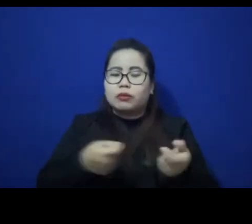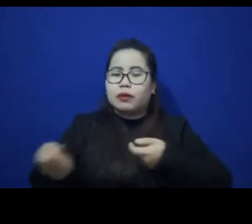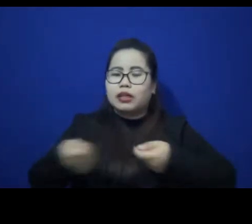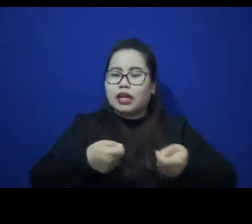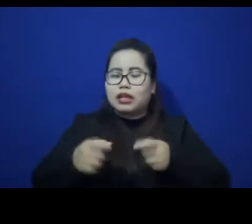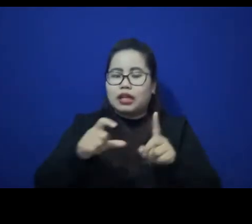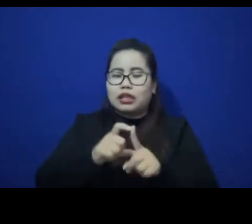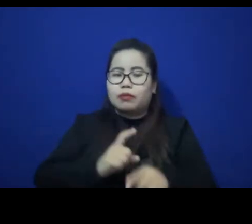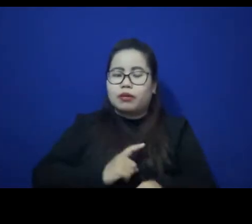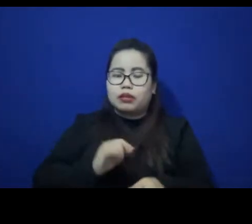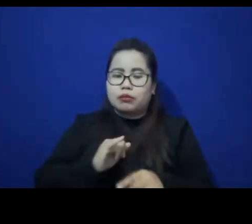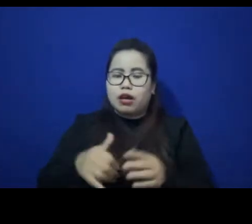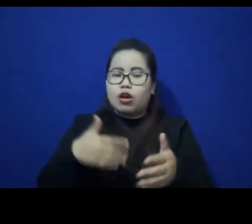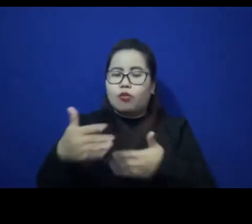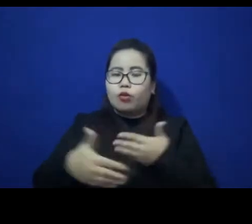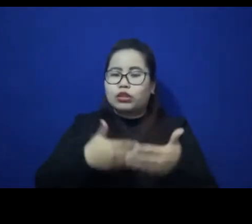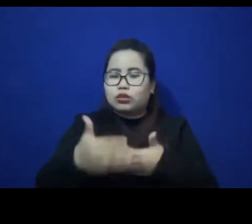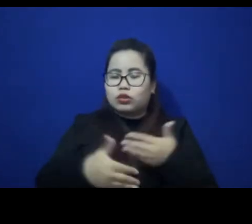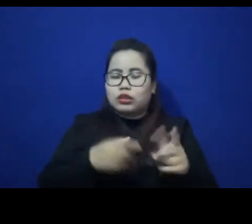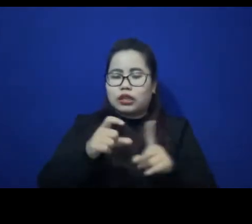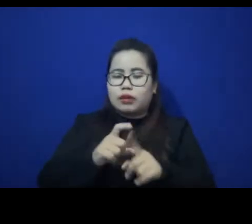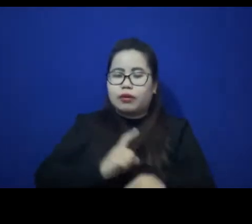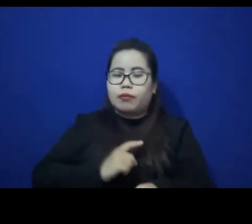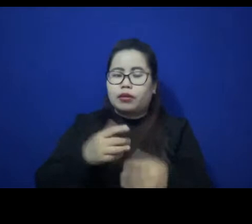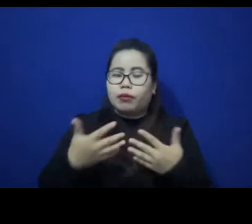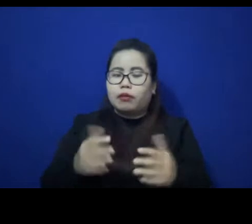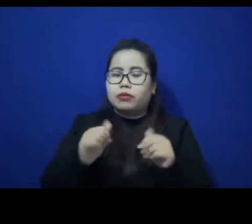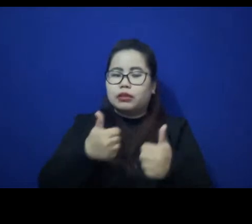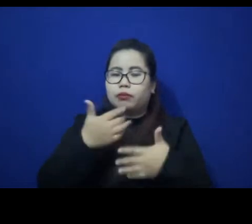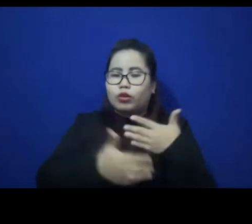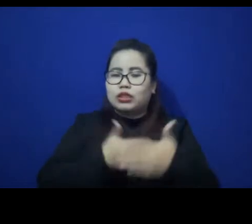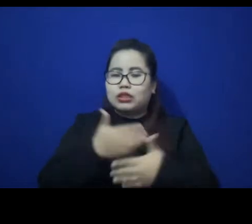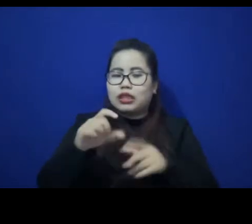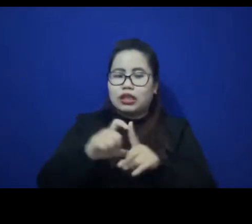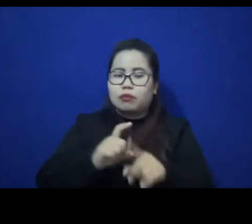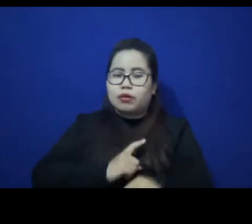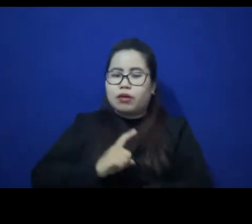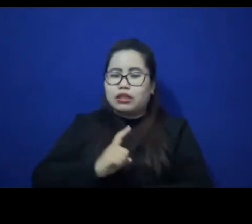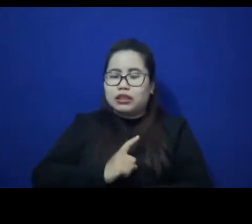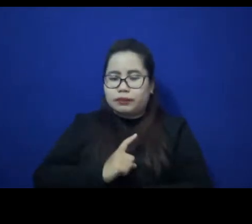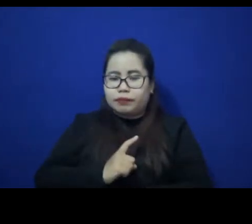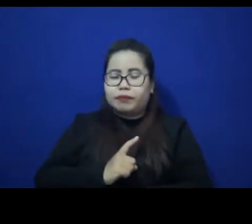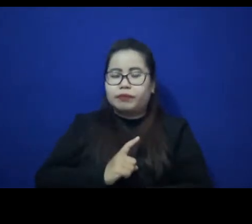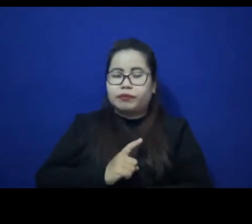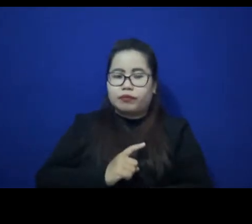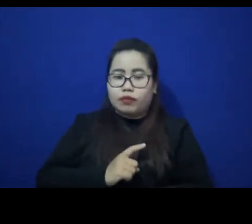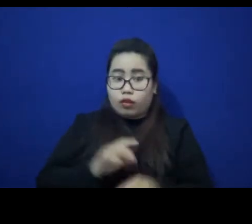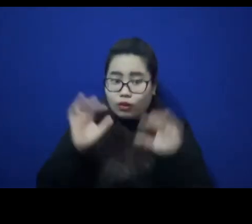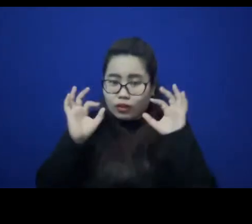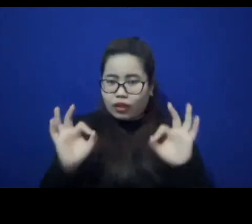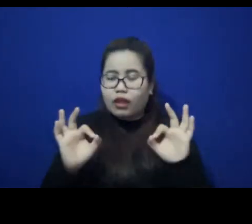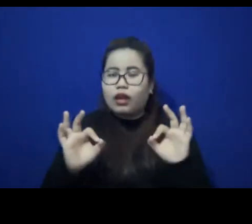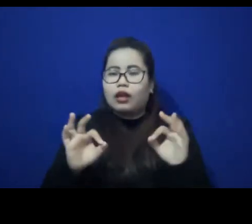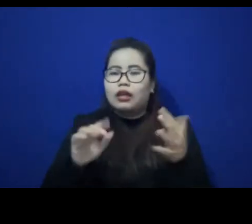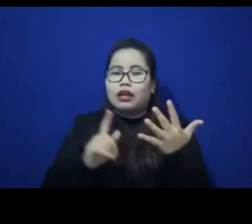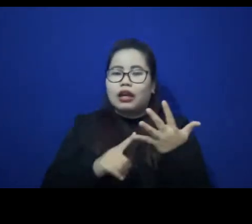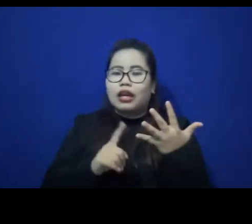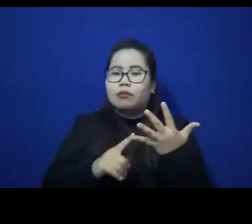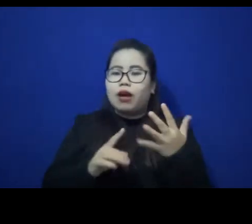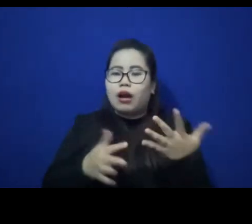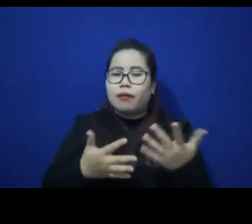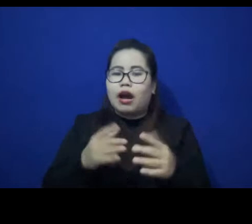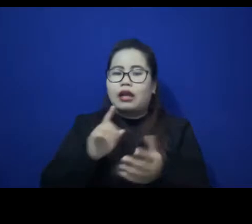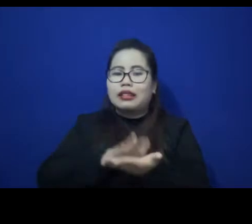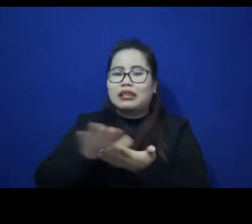pribadi dan prosesor data pribadi dalam memproses data pribadi pemrosesan data pribadi ke yang kelima ada